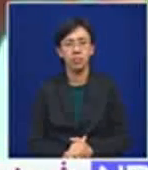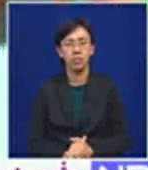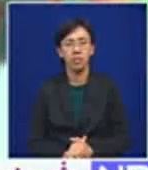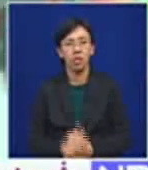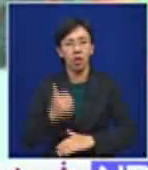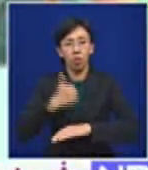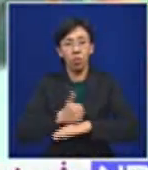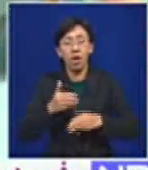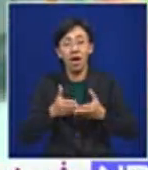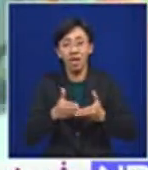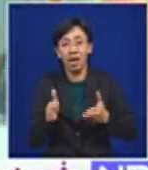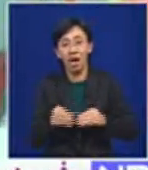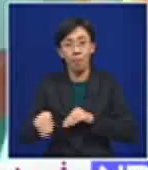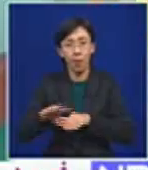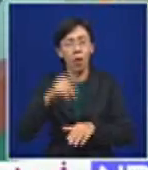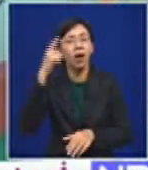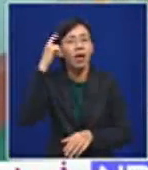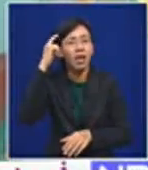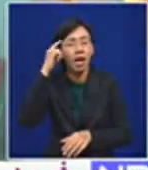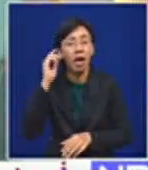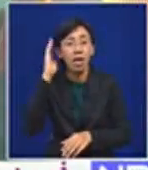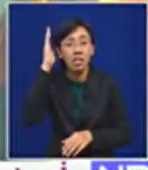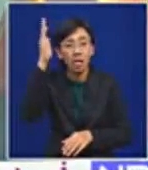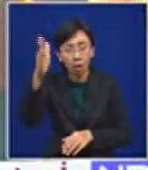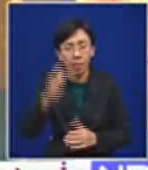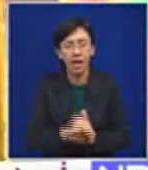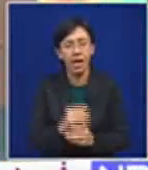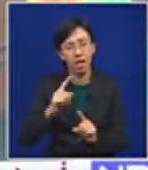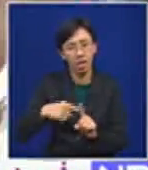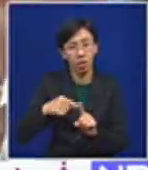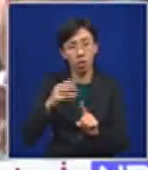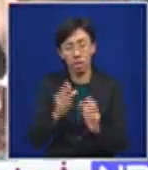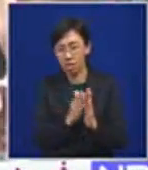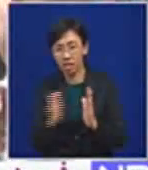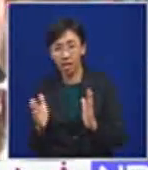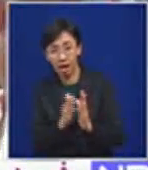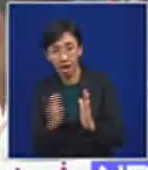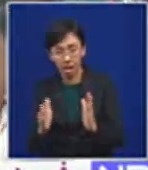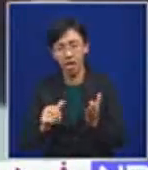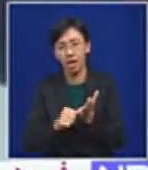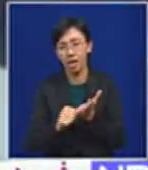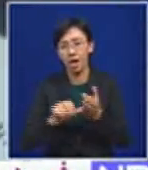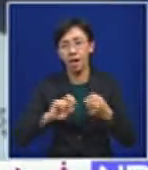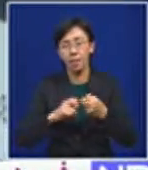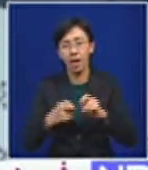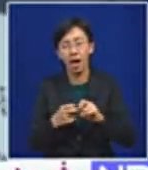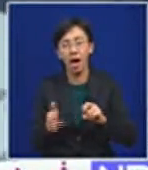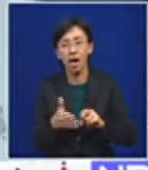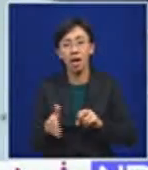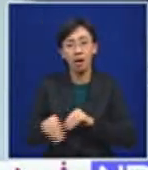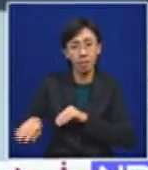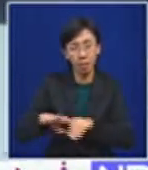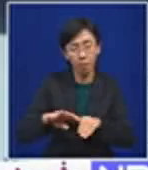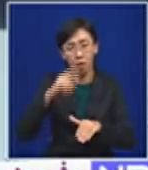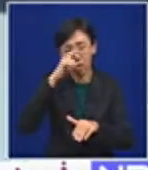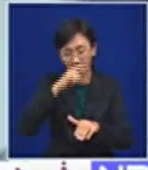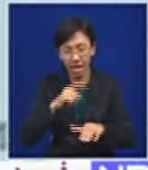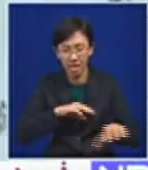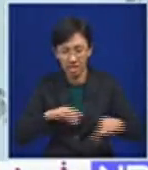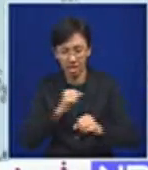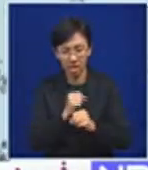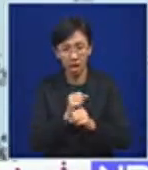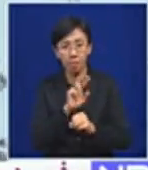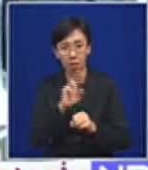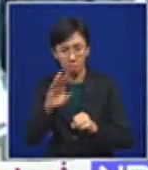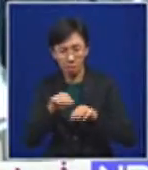การอุตสาหกรรมประมงไทยเชื่อว่าการขยายเวลาอีก6เดือนสำหรับการแก้ปัญหาประมงไทยให้เข้าสู่ระบบและได้มาตร